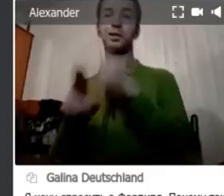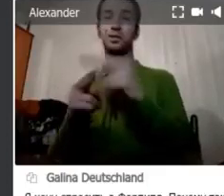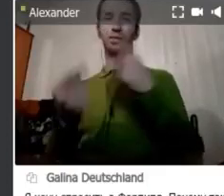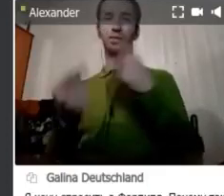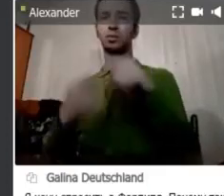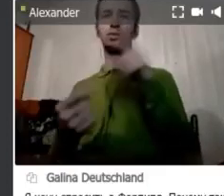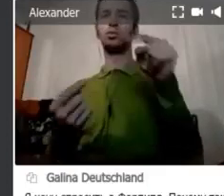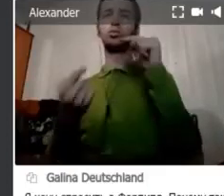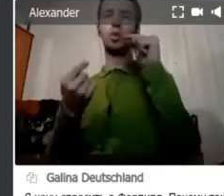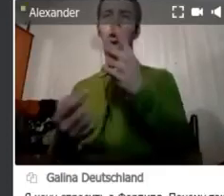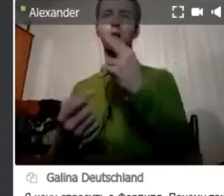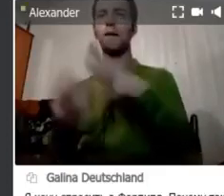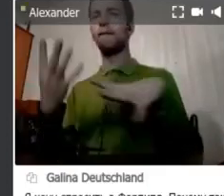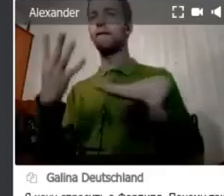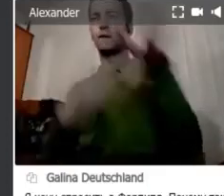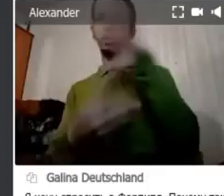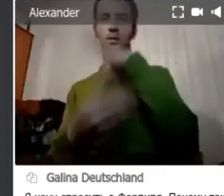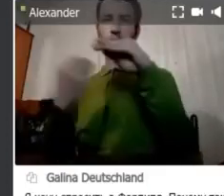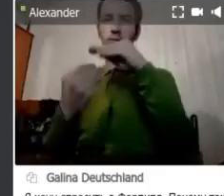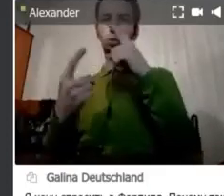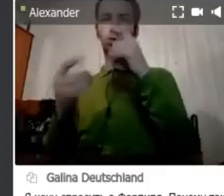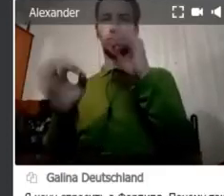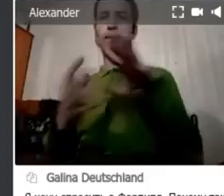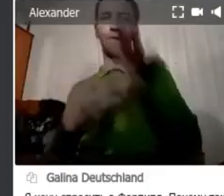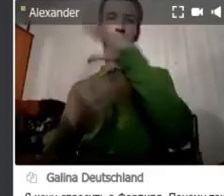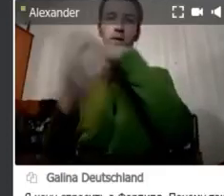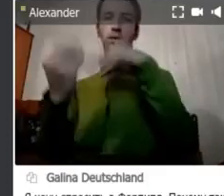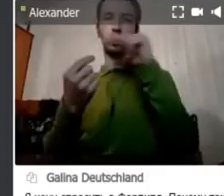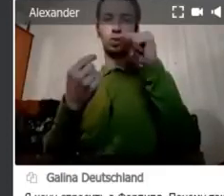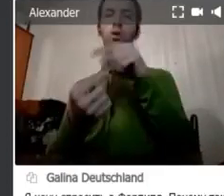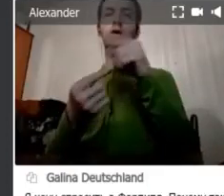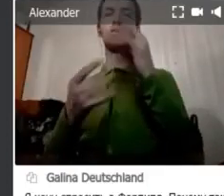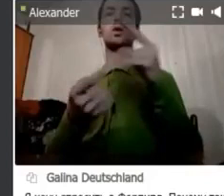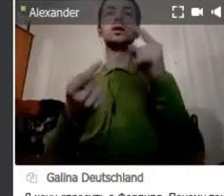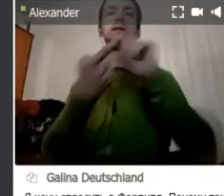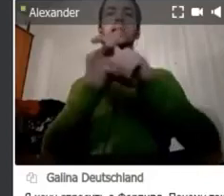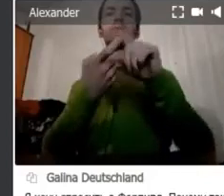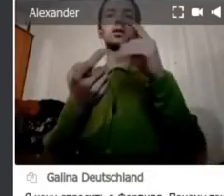по 18 лет и которым больше 100. Да?